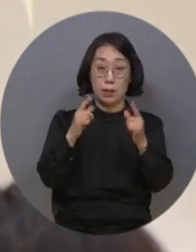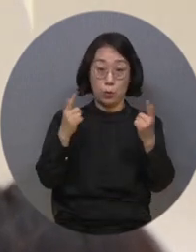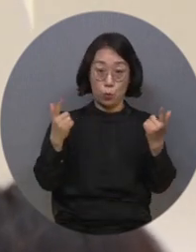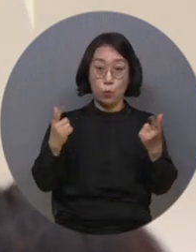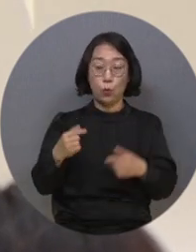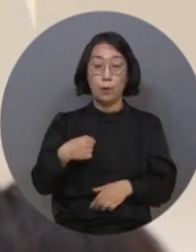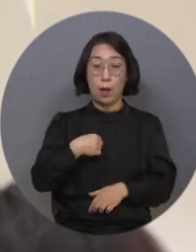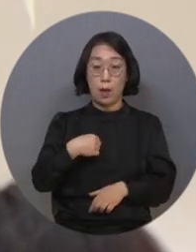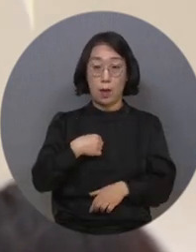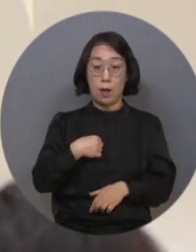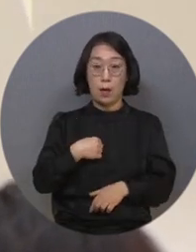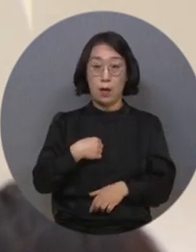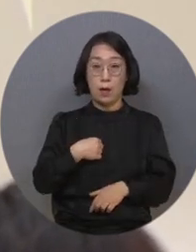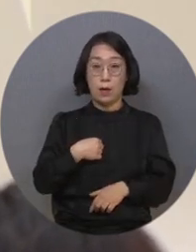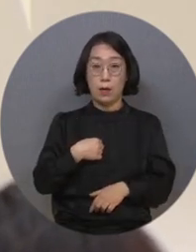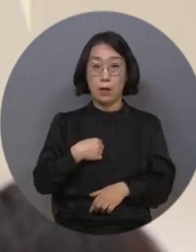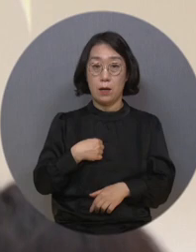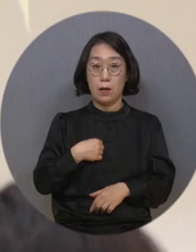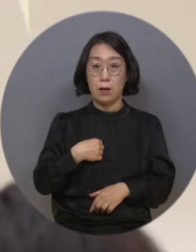내가